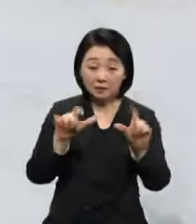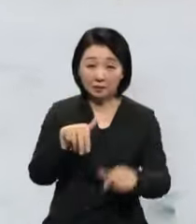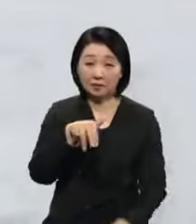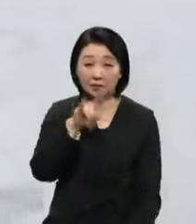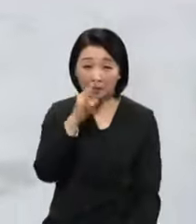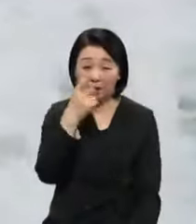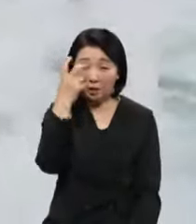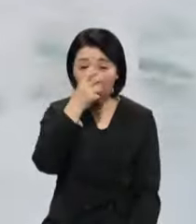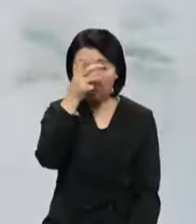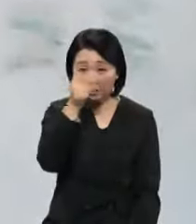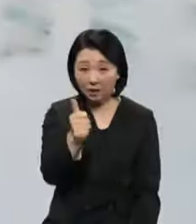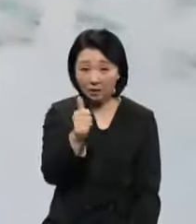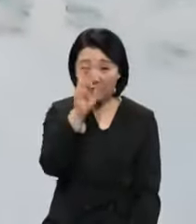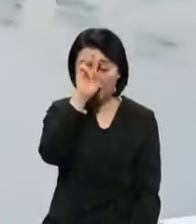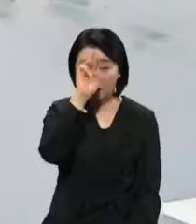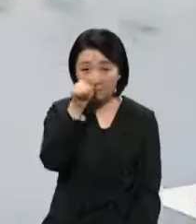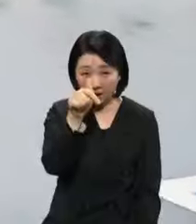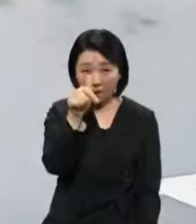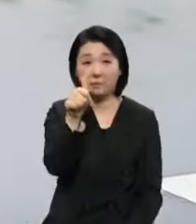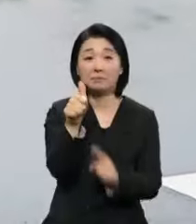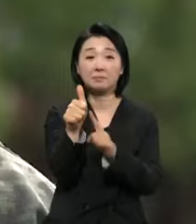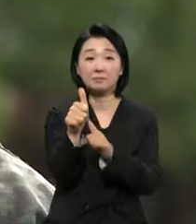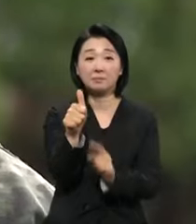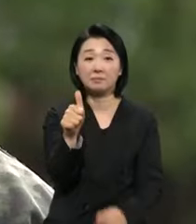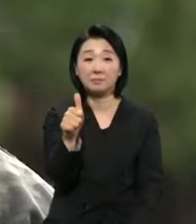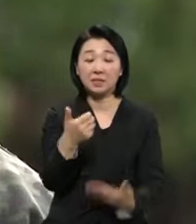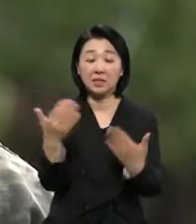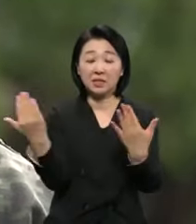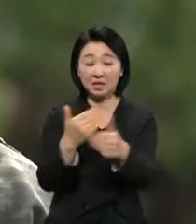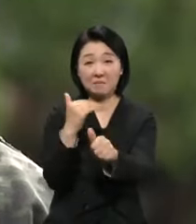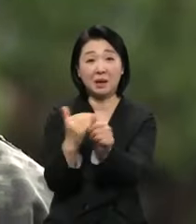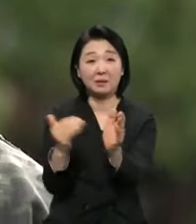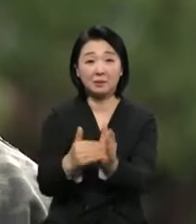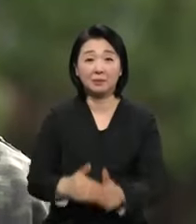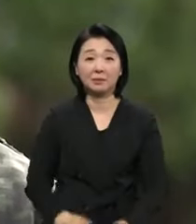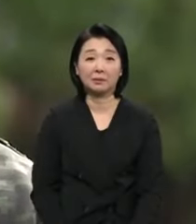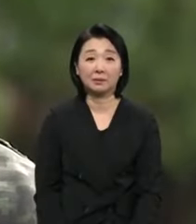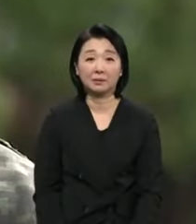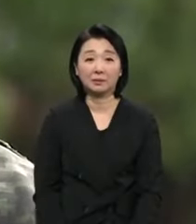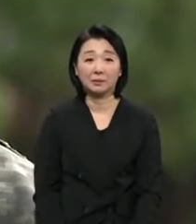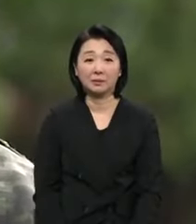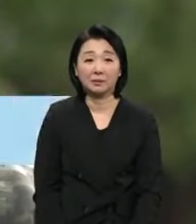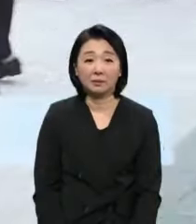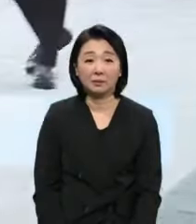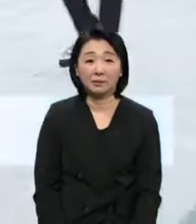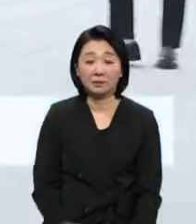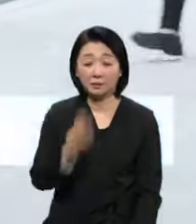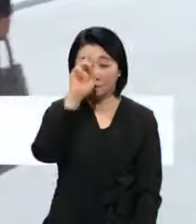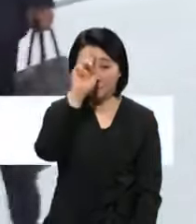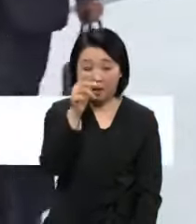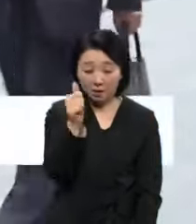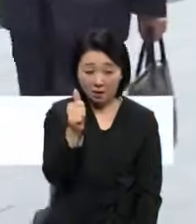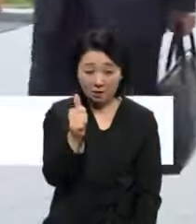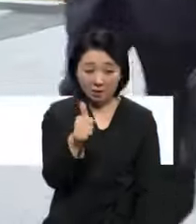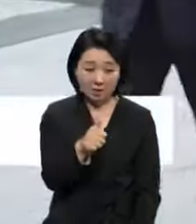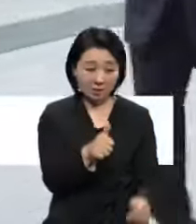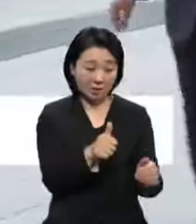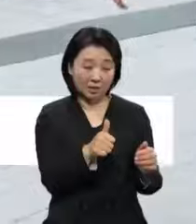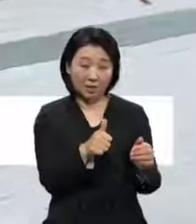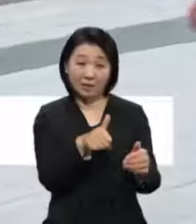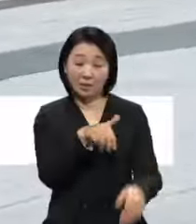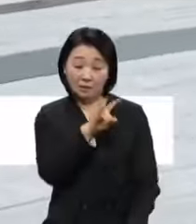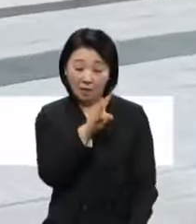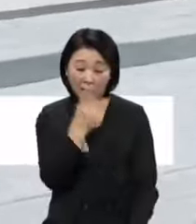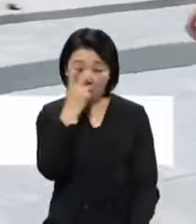사건 수사단장이었던 박정훈 대령에게 보직 해임 조치가 내려진 날이기도 합니다. 박 대령은 최상병 사건을 조사하다